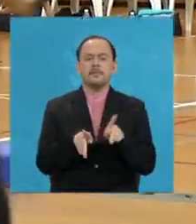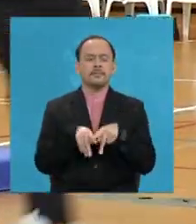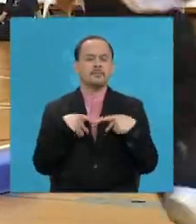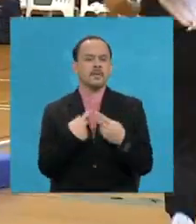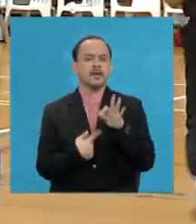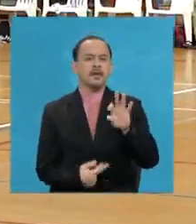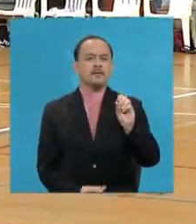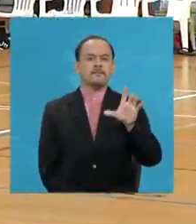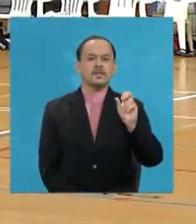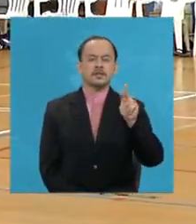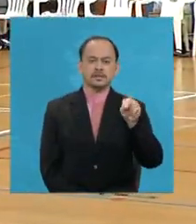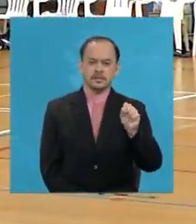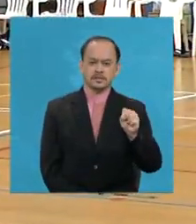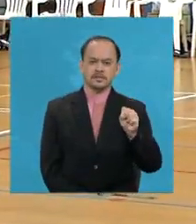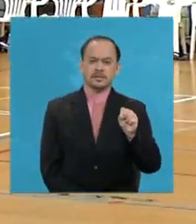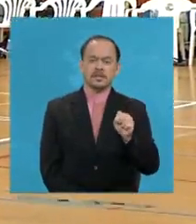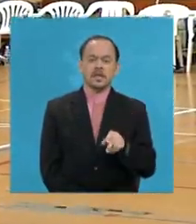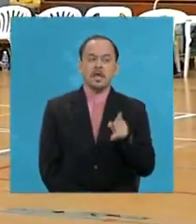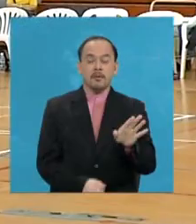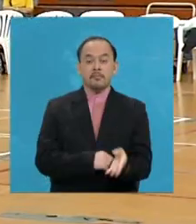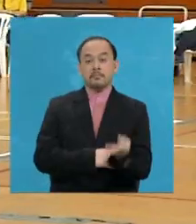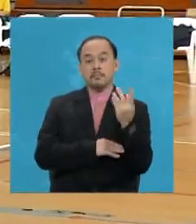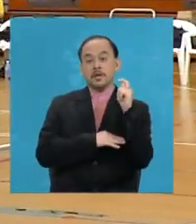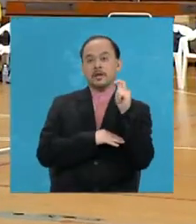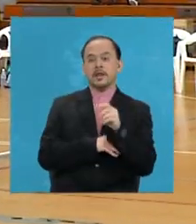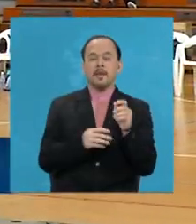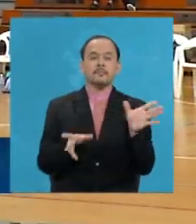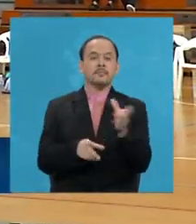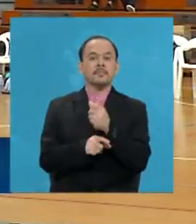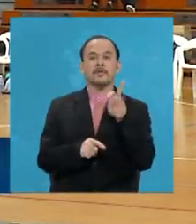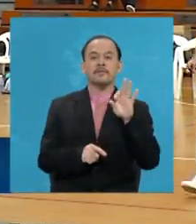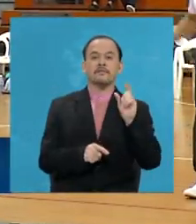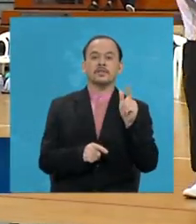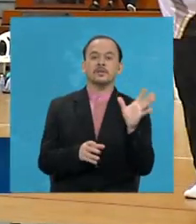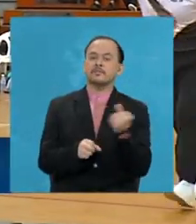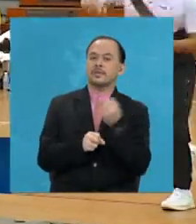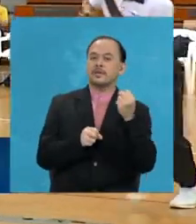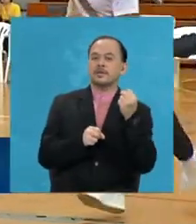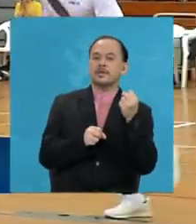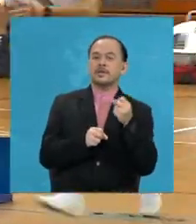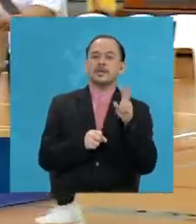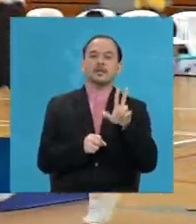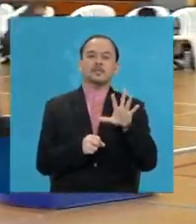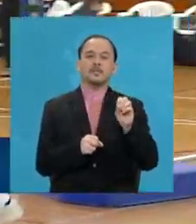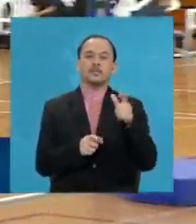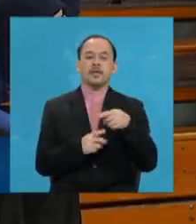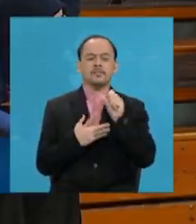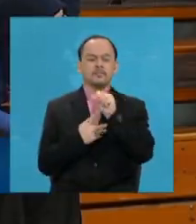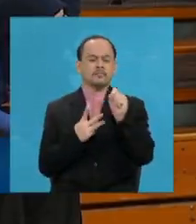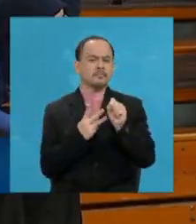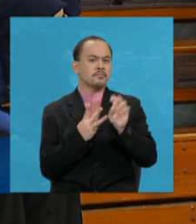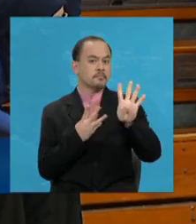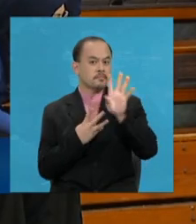perlawanan pada pagi tadi menyaksikan pasukan falcons benang 5027 ke atas Hai ke dalam empat set